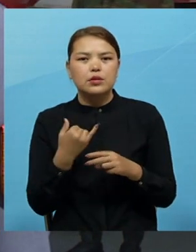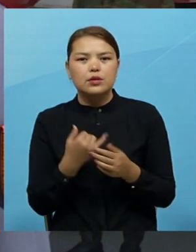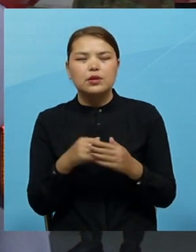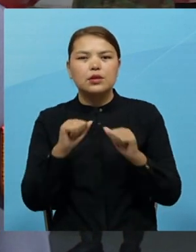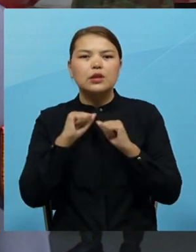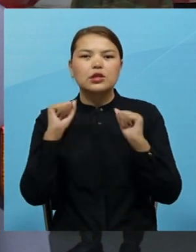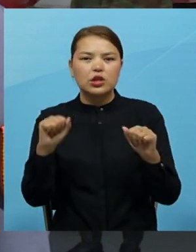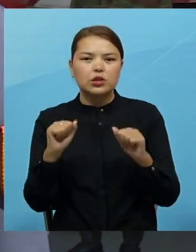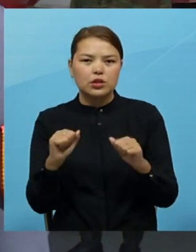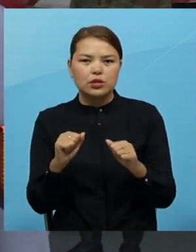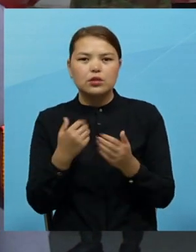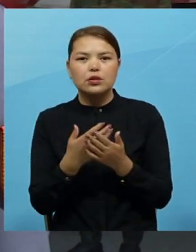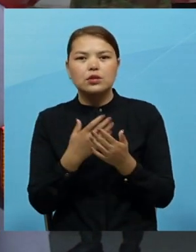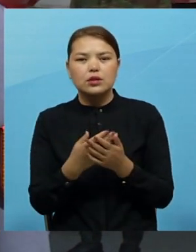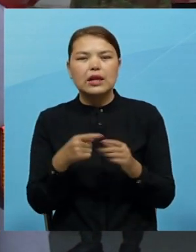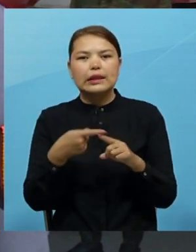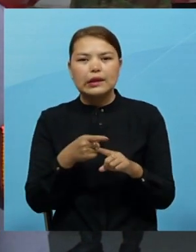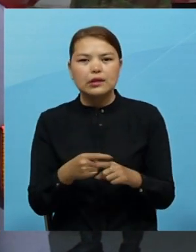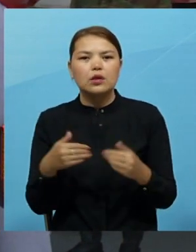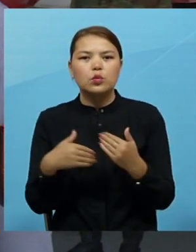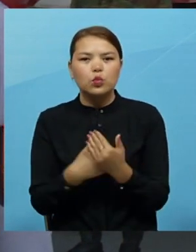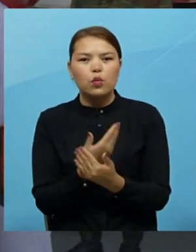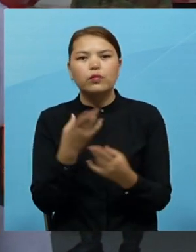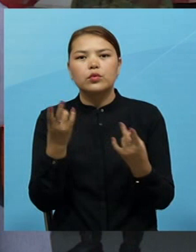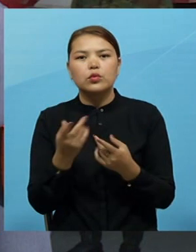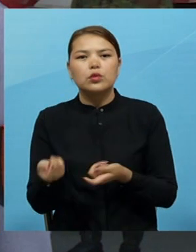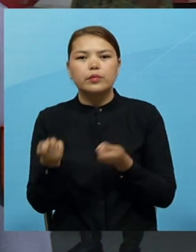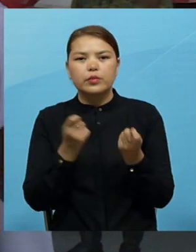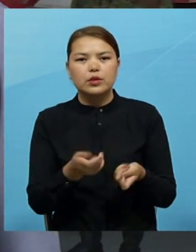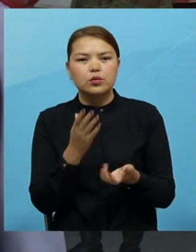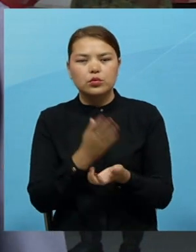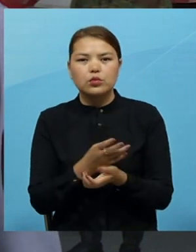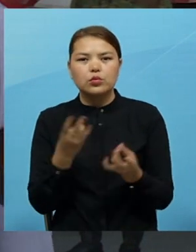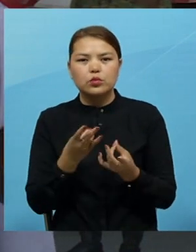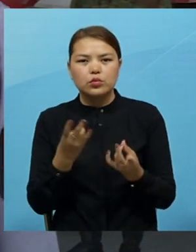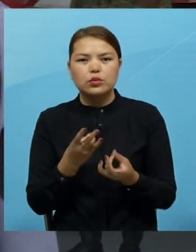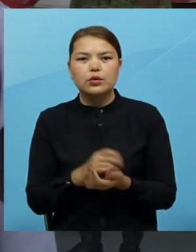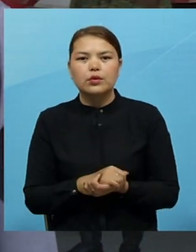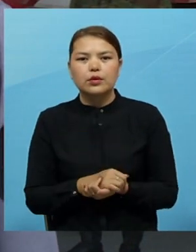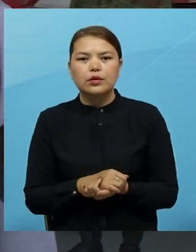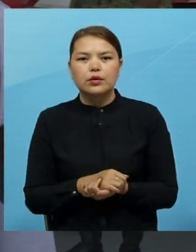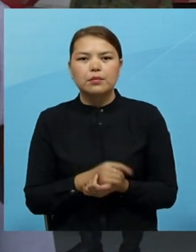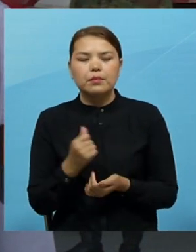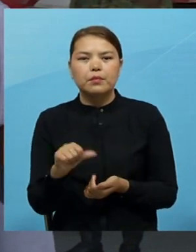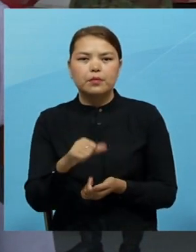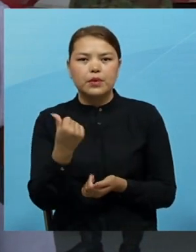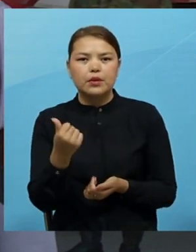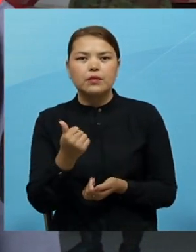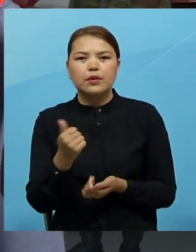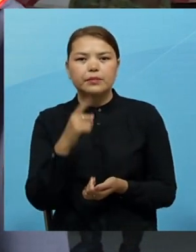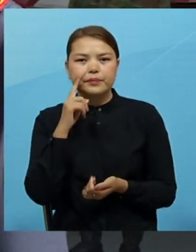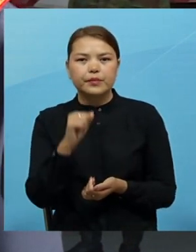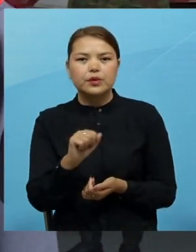азаматтық қорғау саласы да даму керек, техника жаңа болу керек. Заманауи техника енді беріліп тұр. Ол